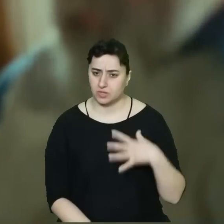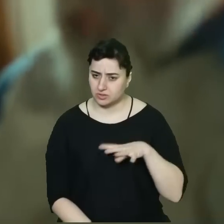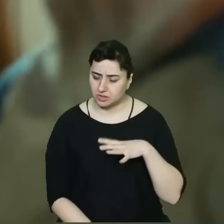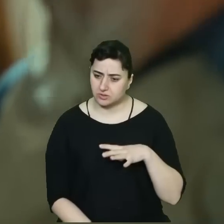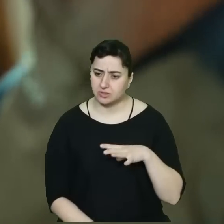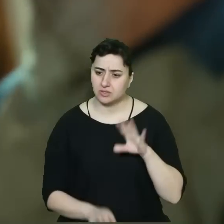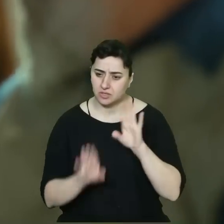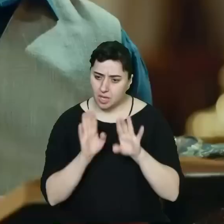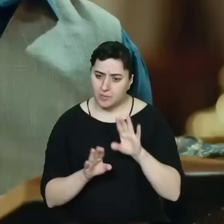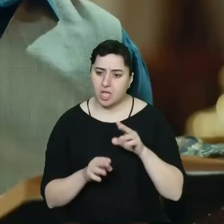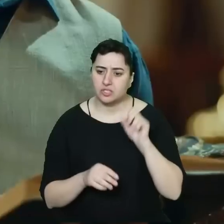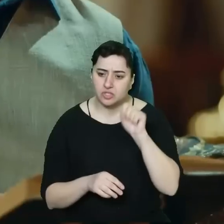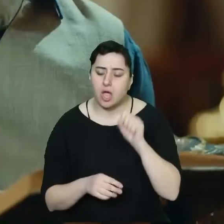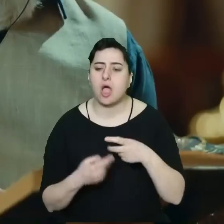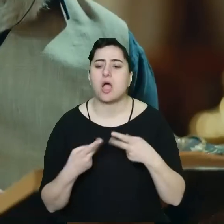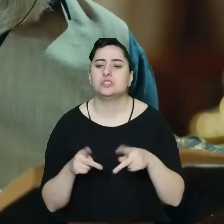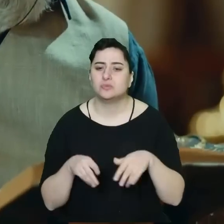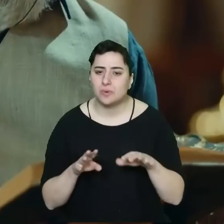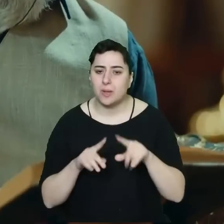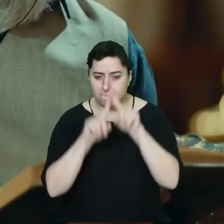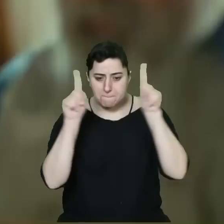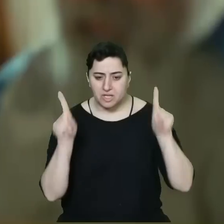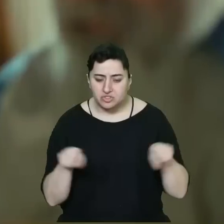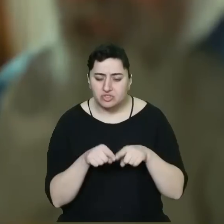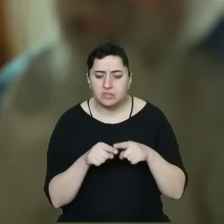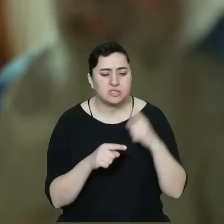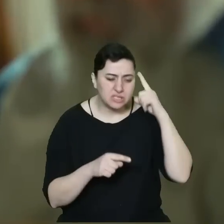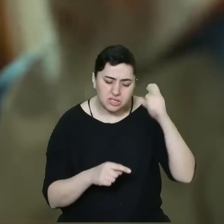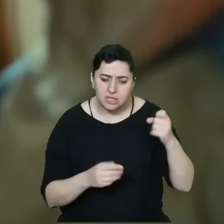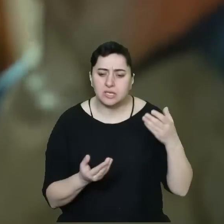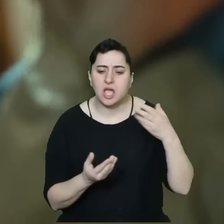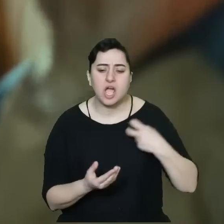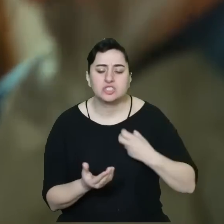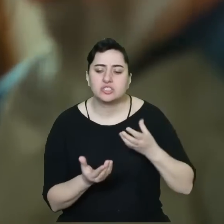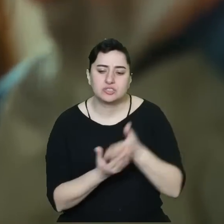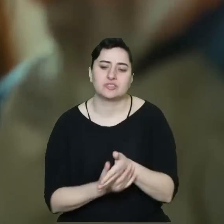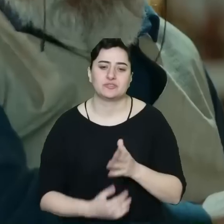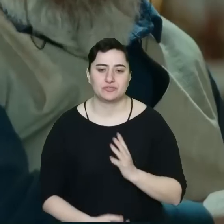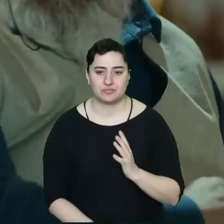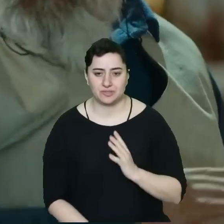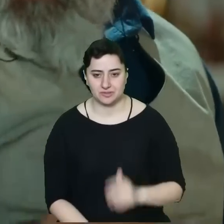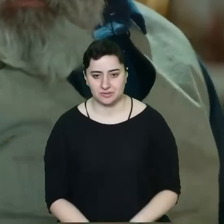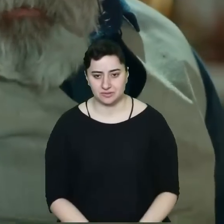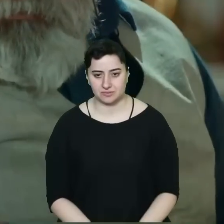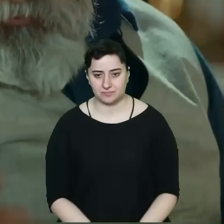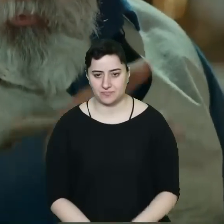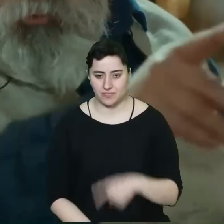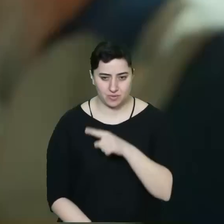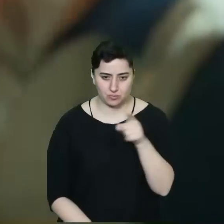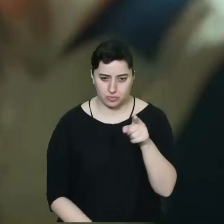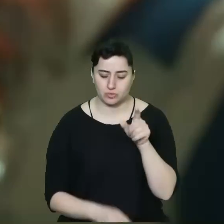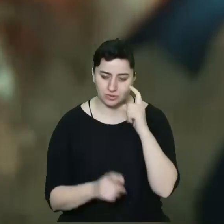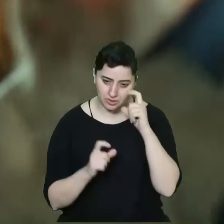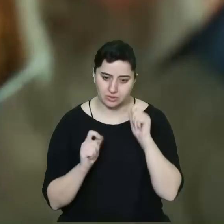İstersen kapıyı çaldığında açma. Pencereden, bacadan illa bir yerden girer. Sen bunu